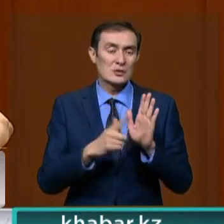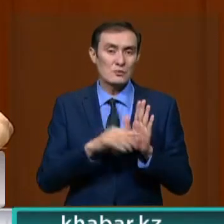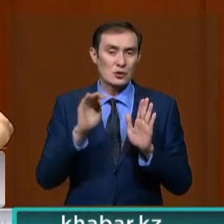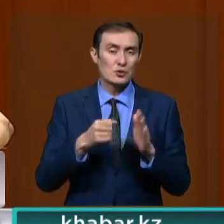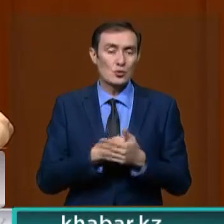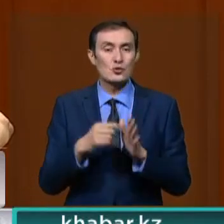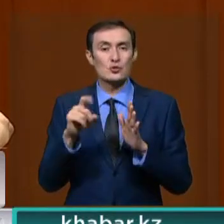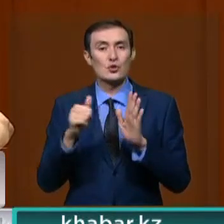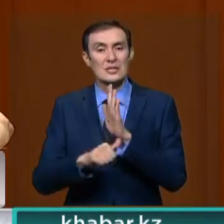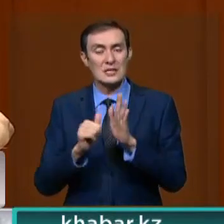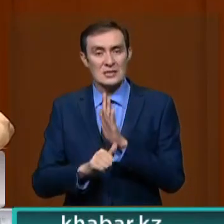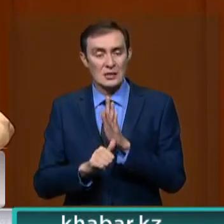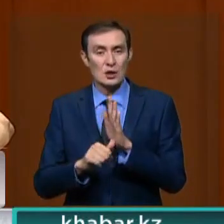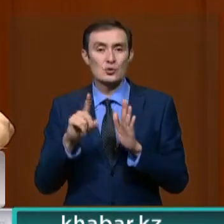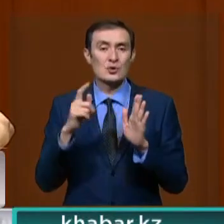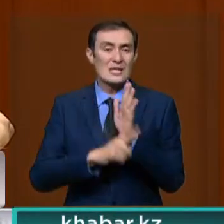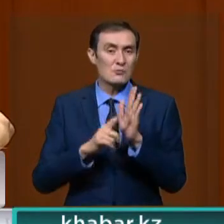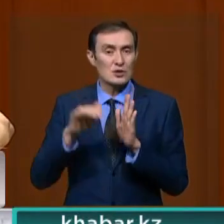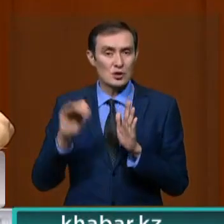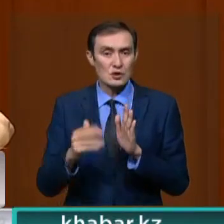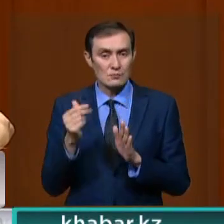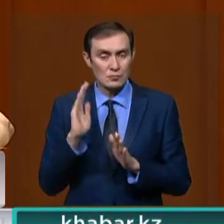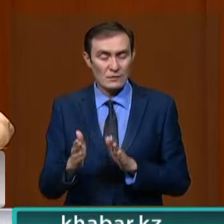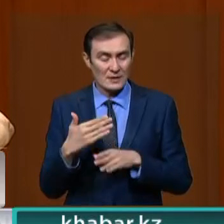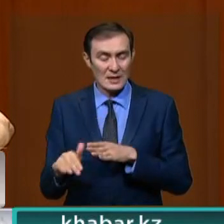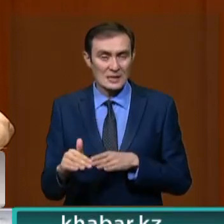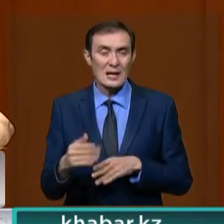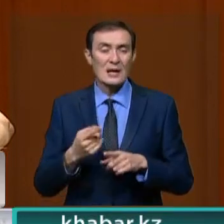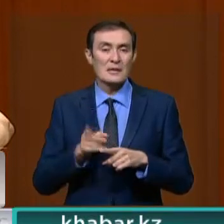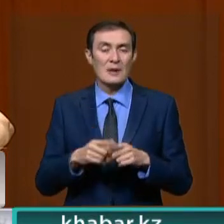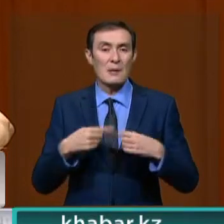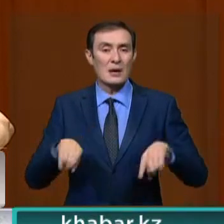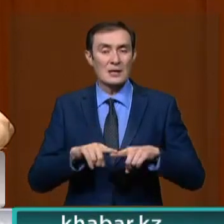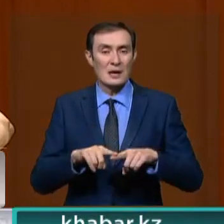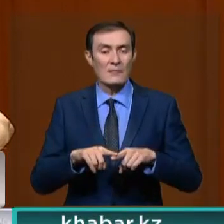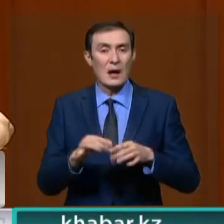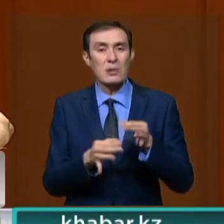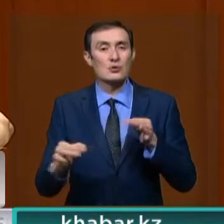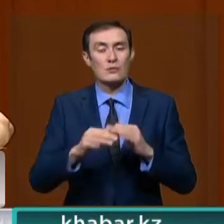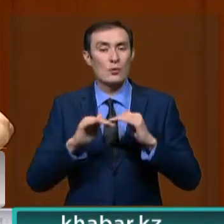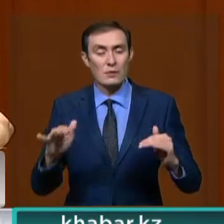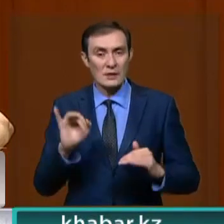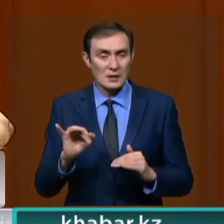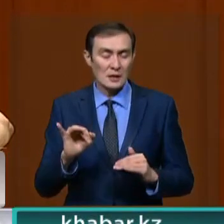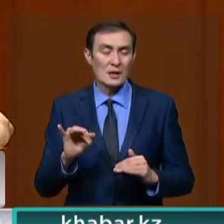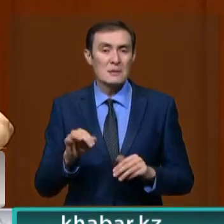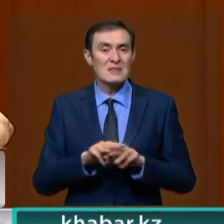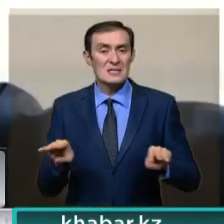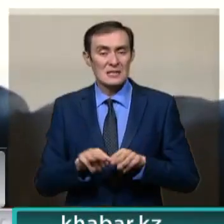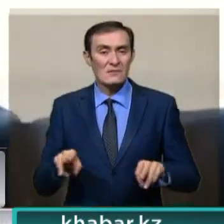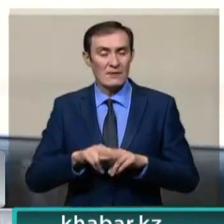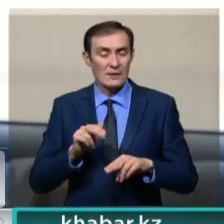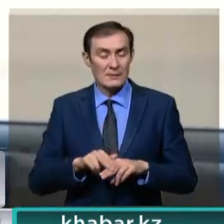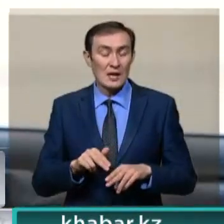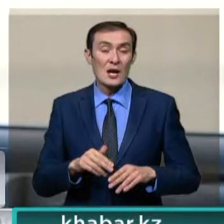до 160, до 170 тысяч. Во вторую очередь это аппараты областного уровня и в третью очередь будет Министерство внутренних дел.